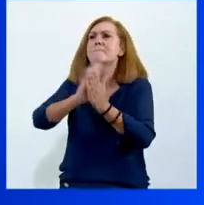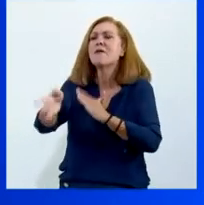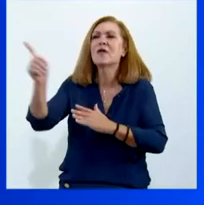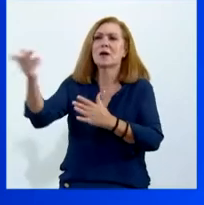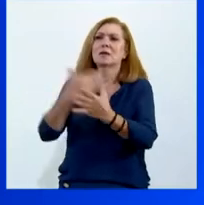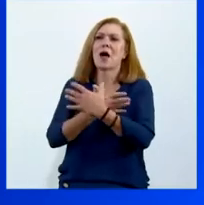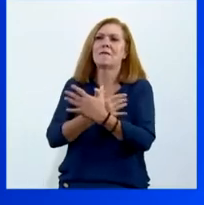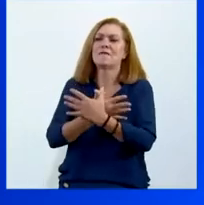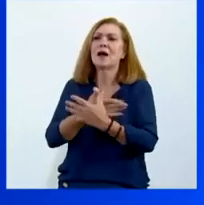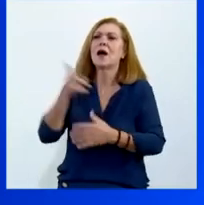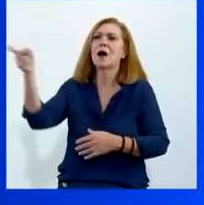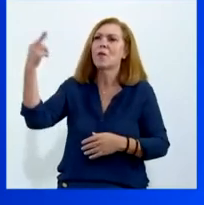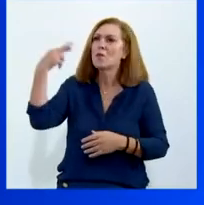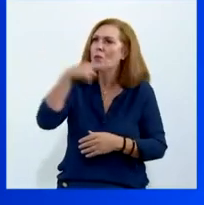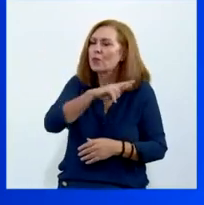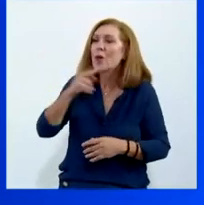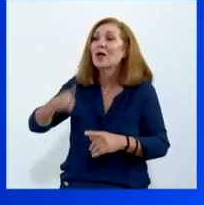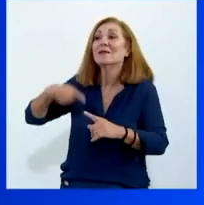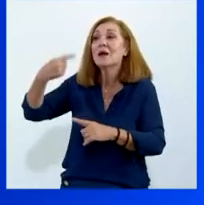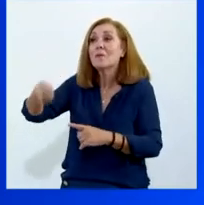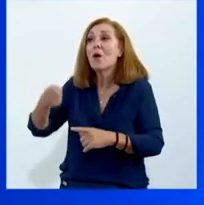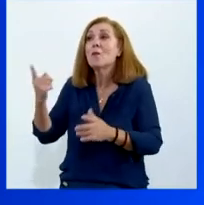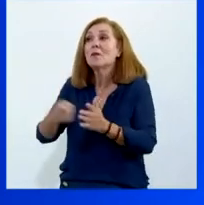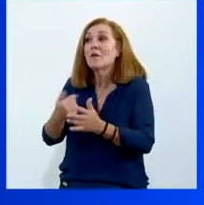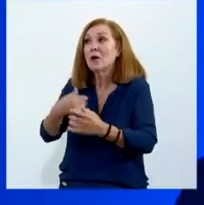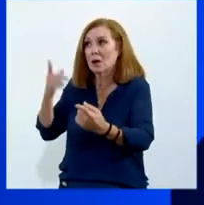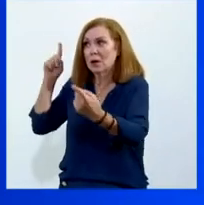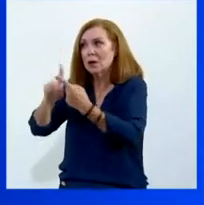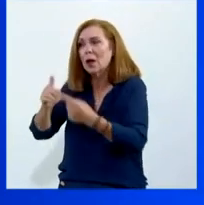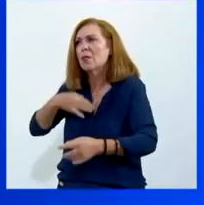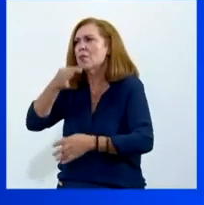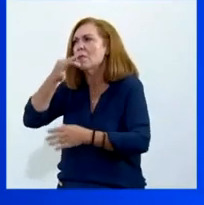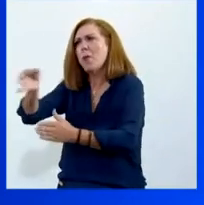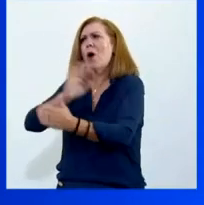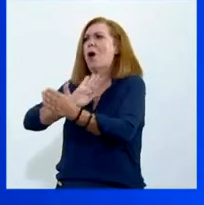την επόμενη φορά που θα τον συναντήσω.